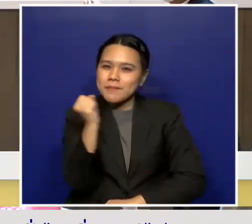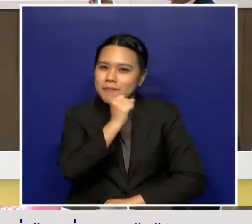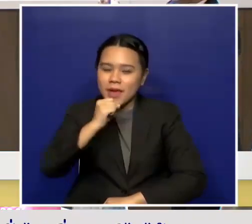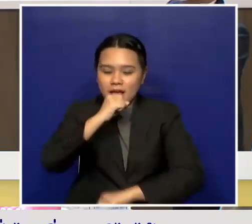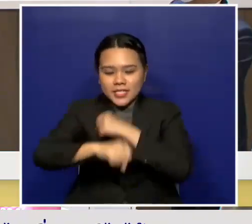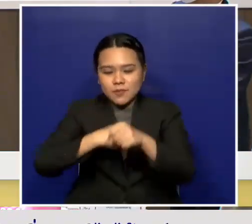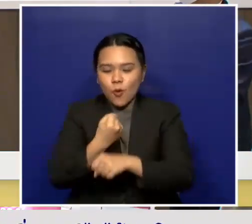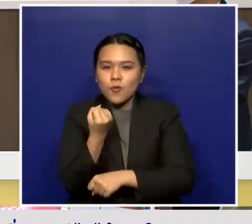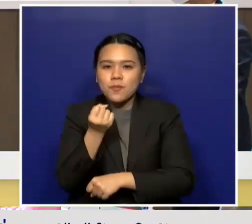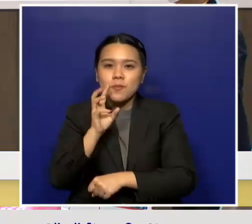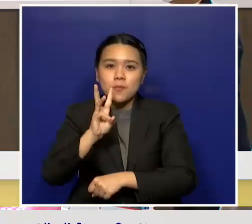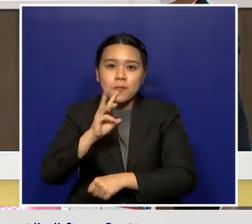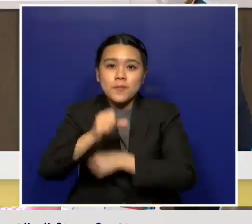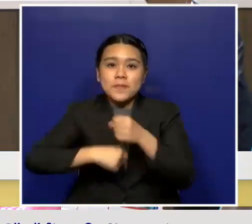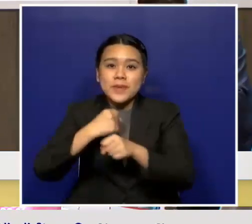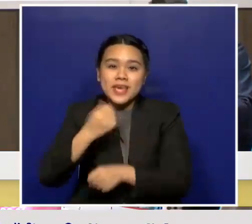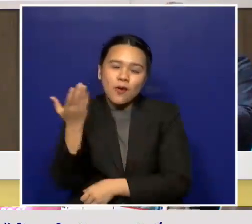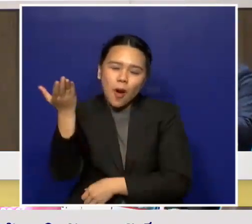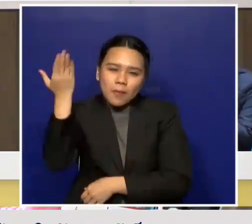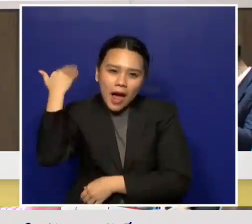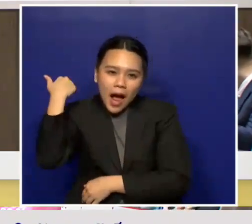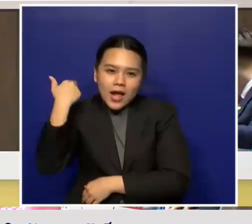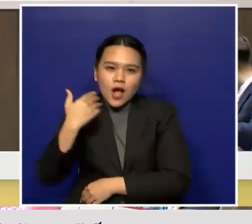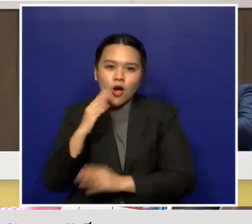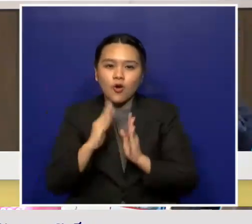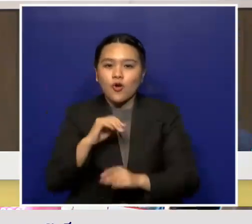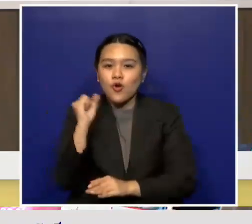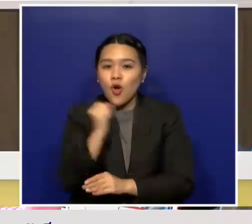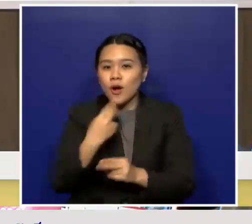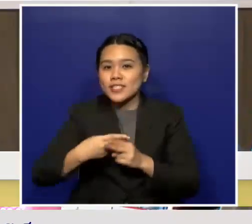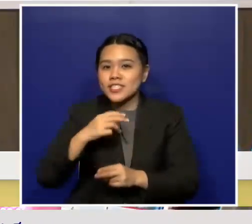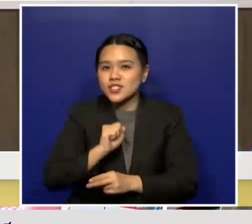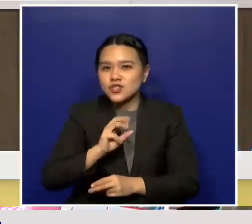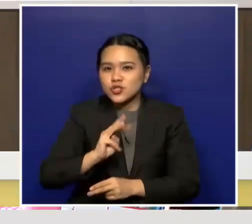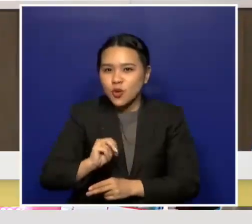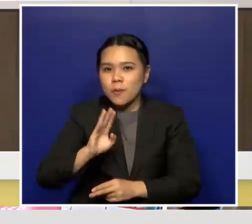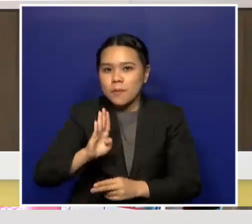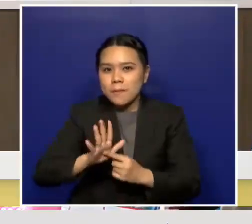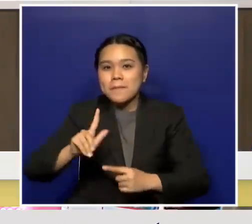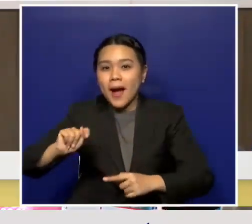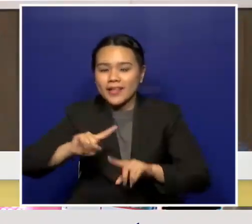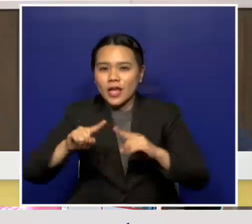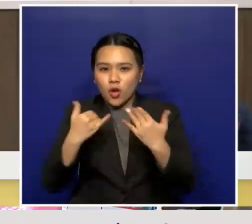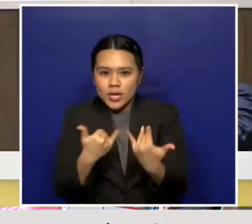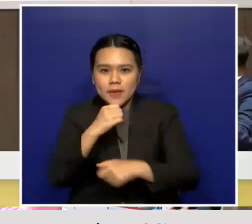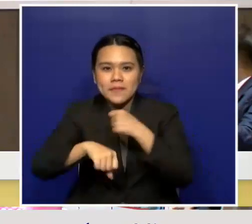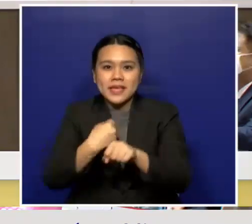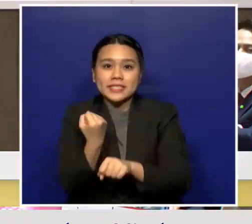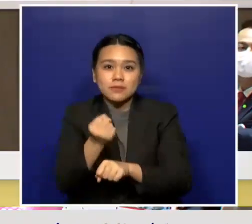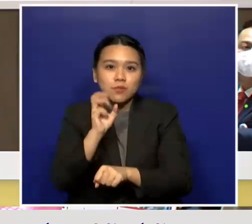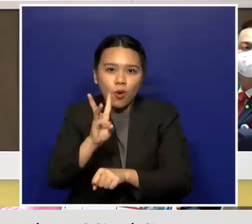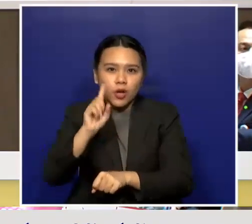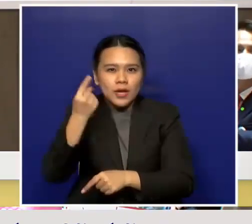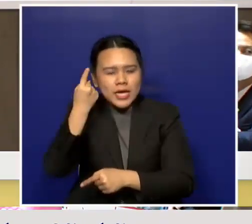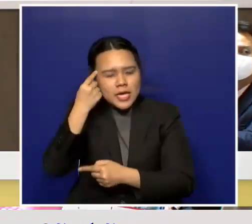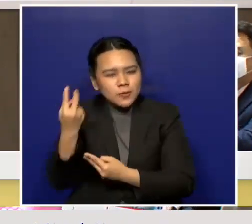นึกถึงสุรพลสมบัติเจริญแต่วันนี้ต้องนึกถึงนายประยุทธ์แทนเลย พราะว่า16ปีเนี่ยผ่านนายกท่านนายกชว